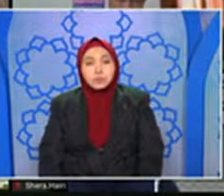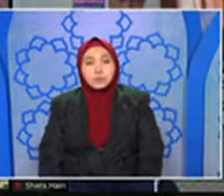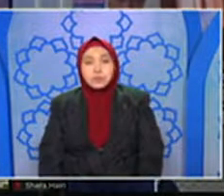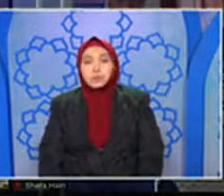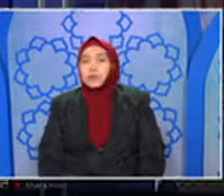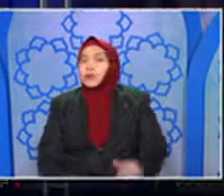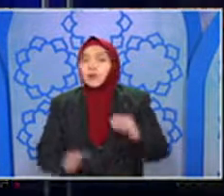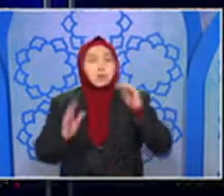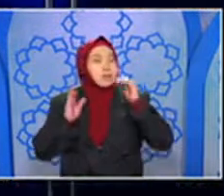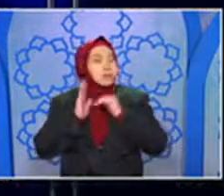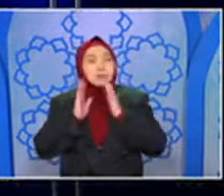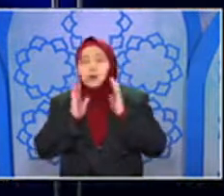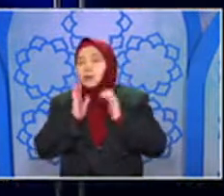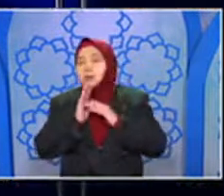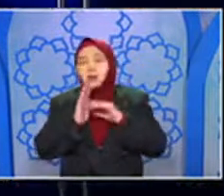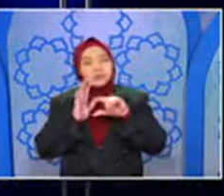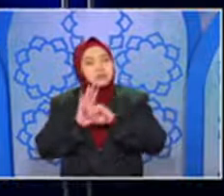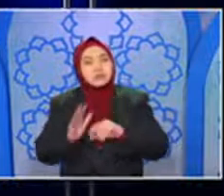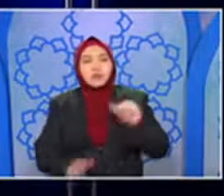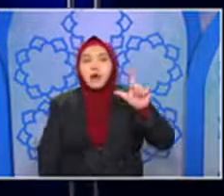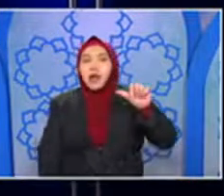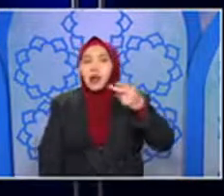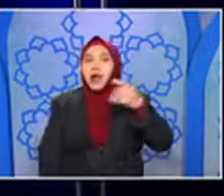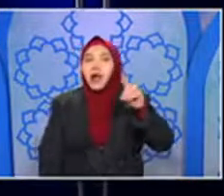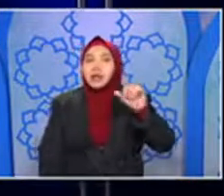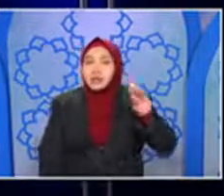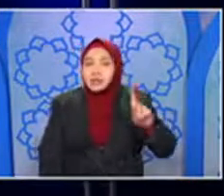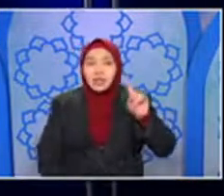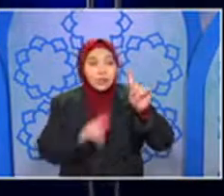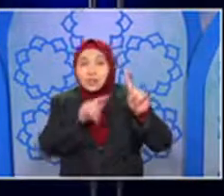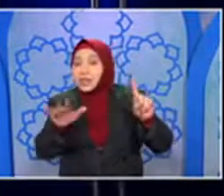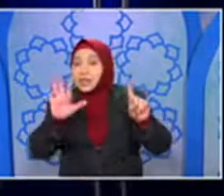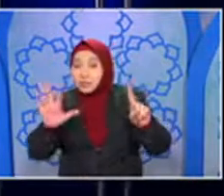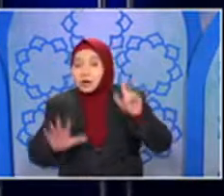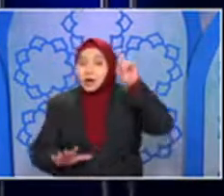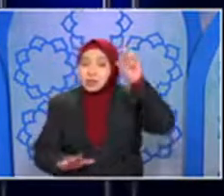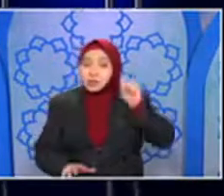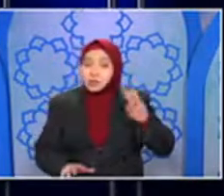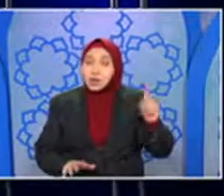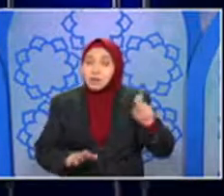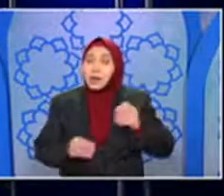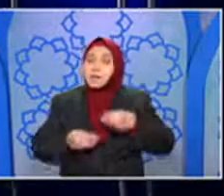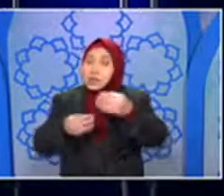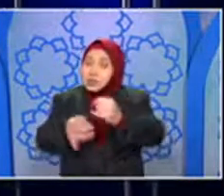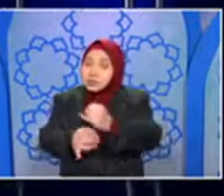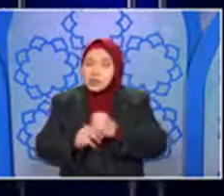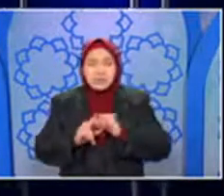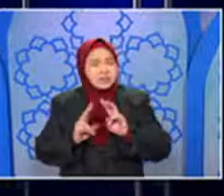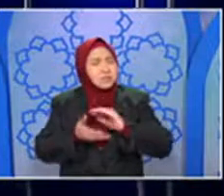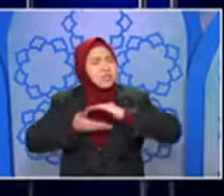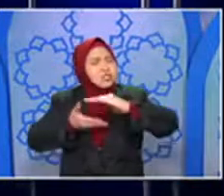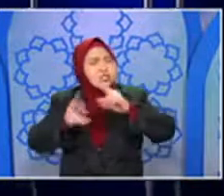Masya Allah. Surah Al-Hadid daripada ayat 1 hingga ke 5, Allah Subhanahu Wa Taala memberi mesej yang sangat jelas